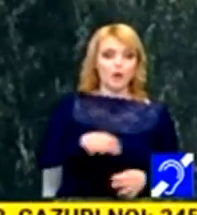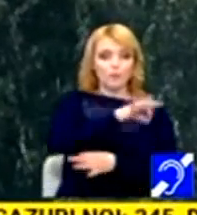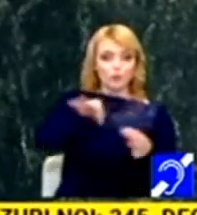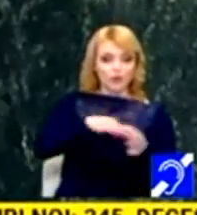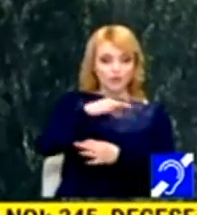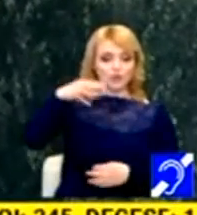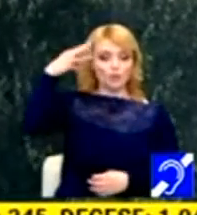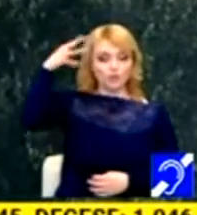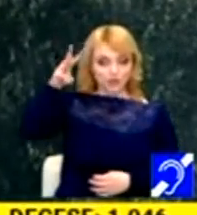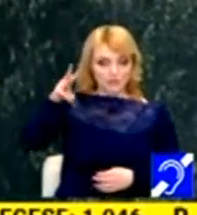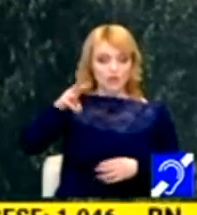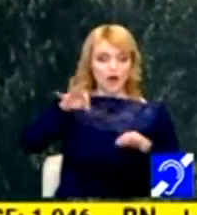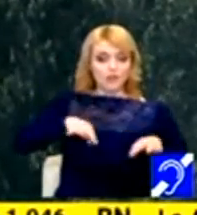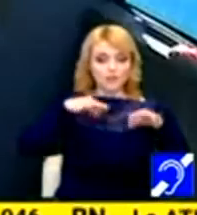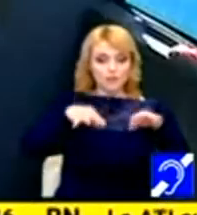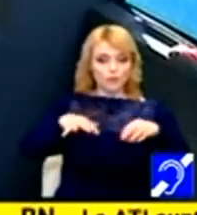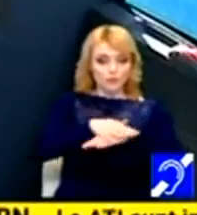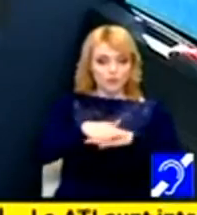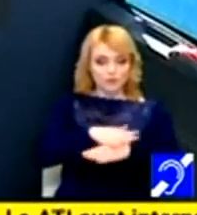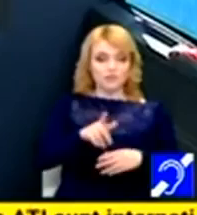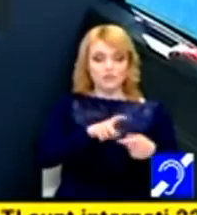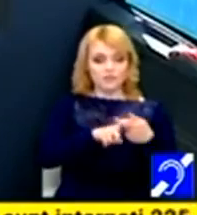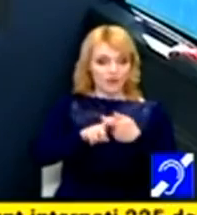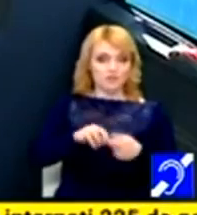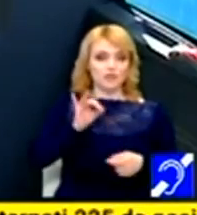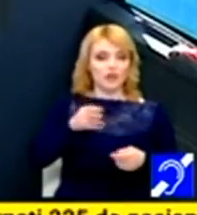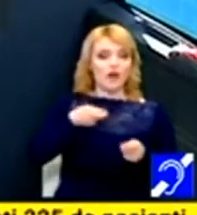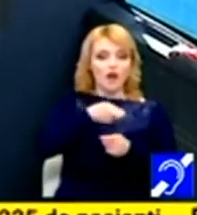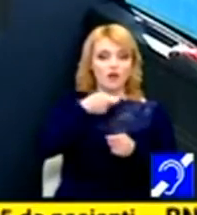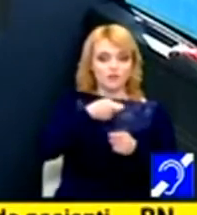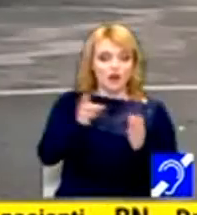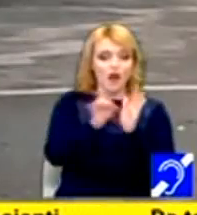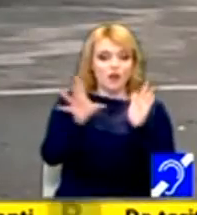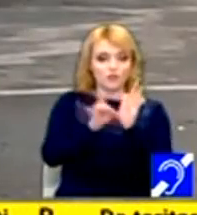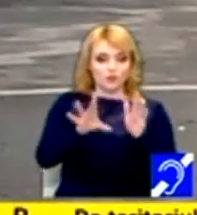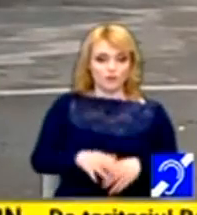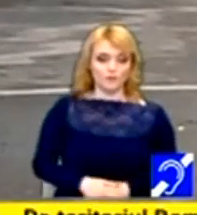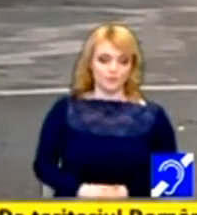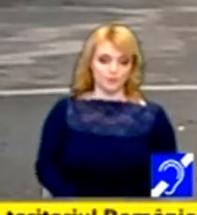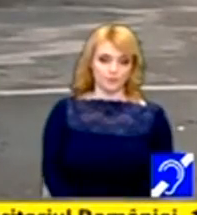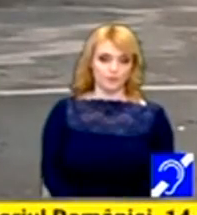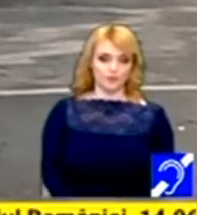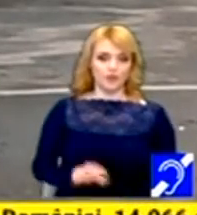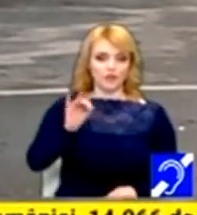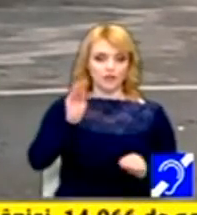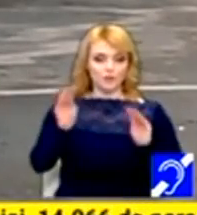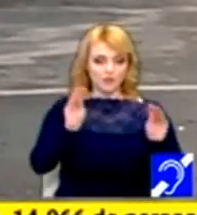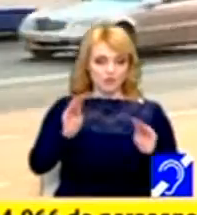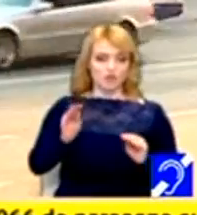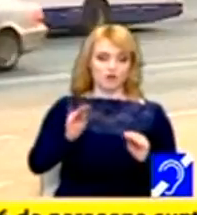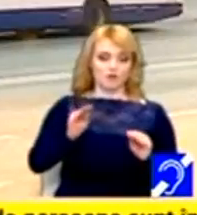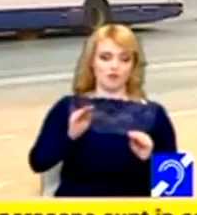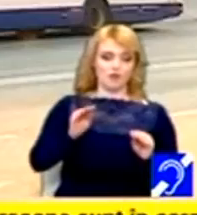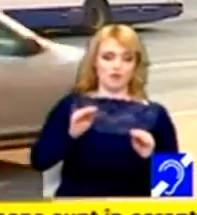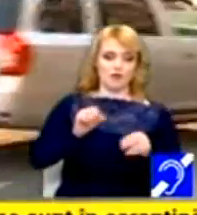de modernizare mai prevede și implementarea sistemului de etichetare electronică, dar și amenajarea benzelor rutiere dedicate